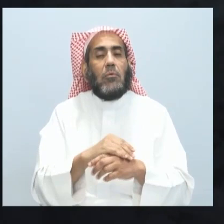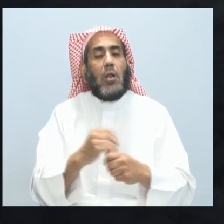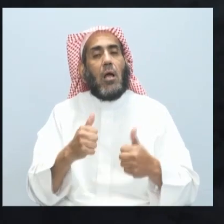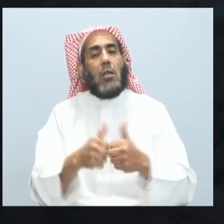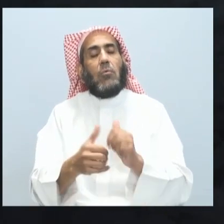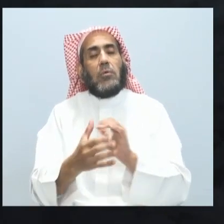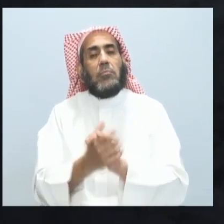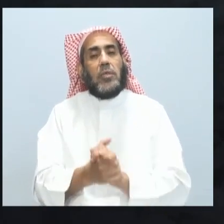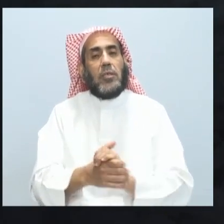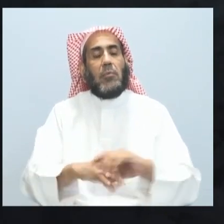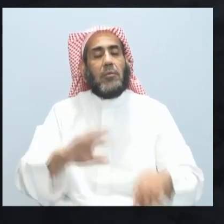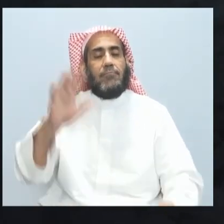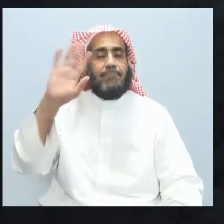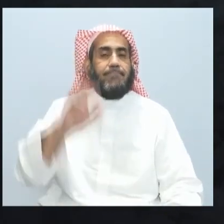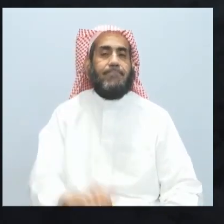محمد وعلى اله وصحبه اجمعين